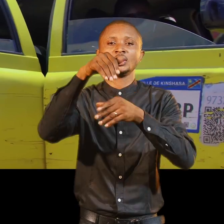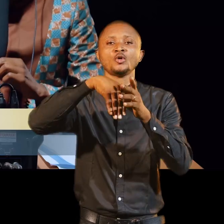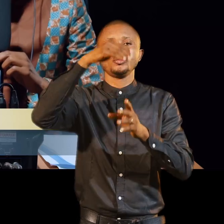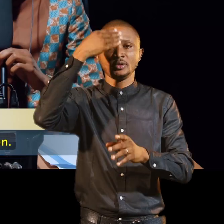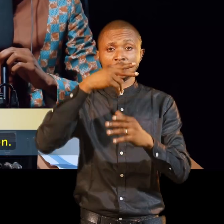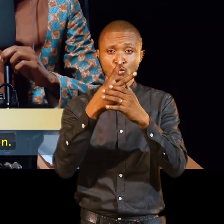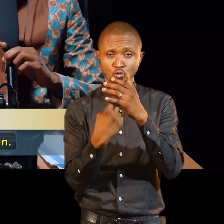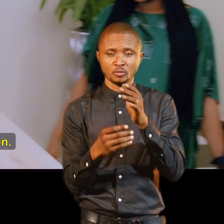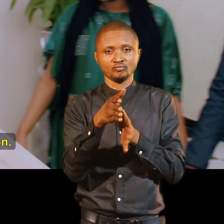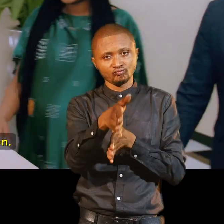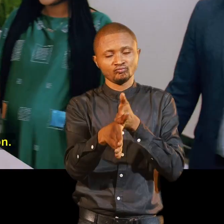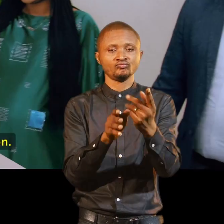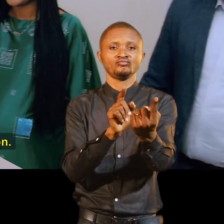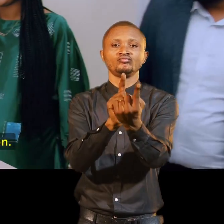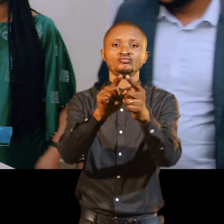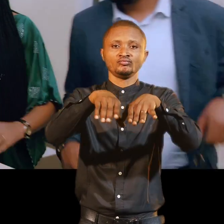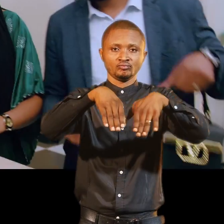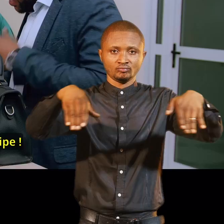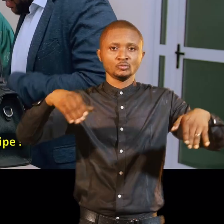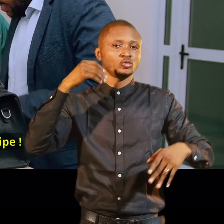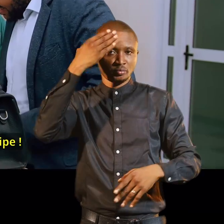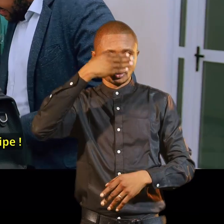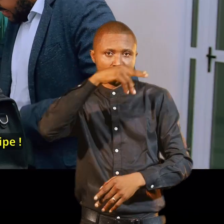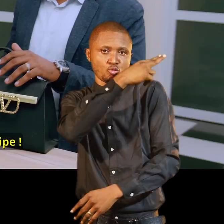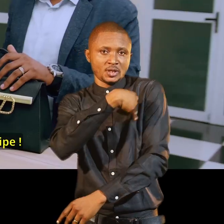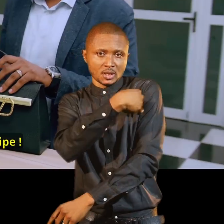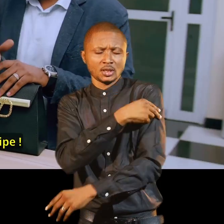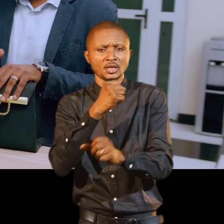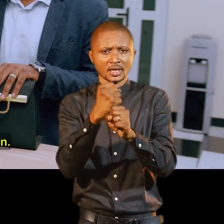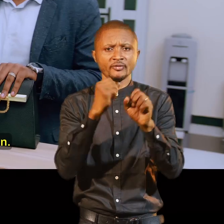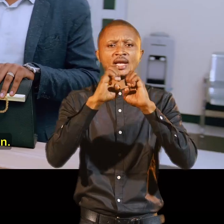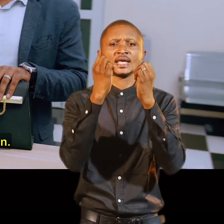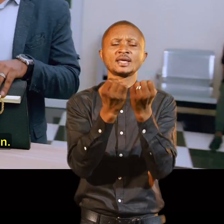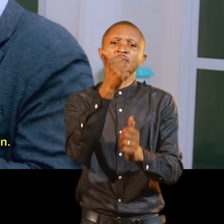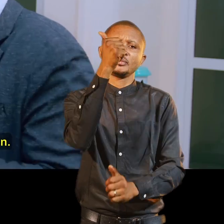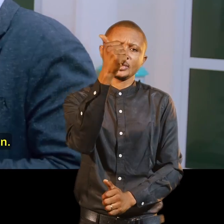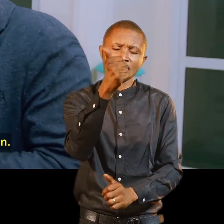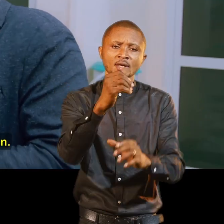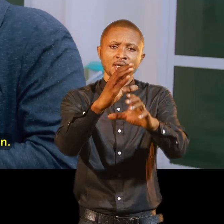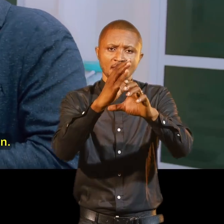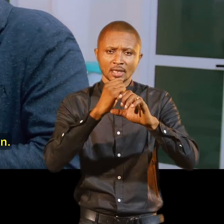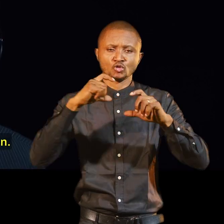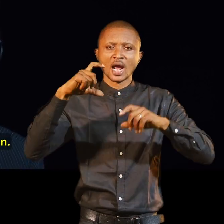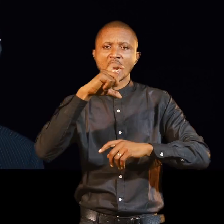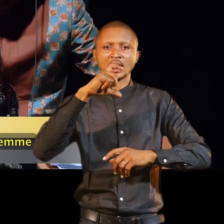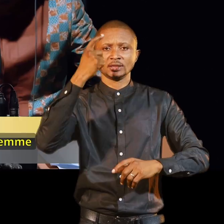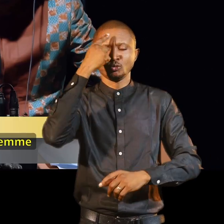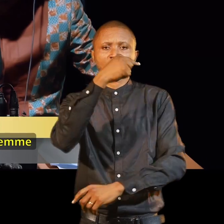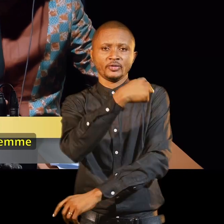mwa lopitali. Beina jiba kabakufika ku reception. Bakaji benza mujimu mujumvu wangana bulilila. Wakupete kalte kabisa